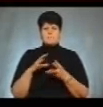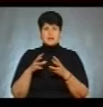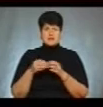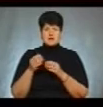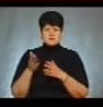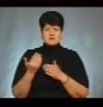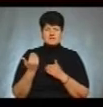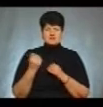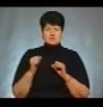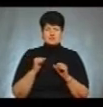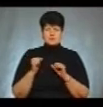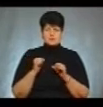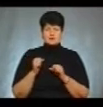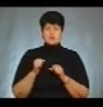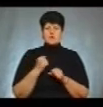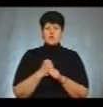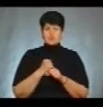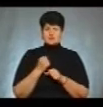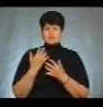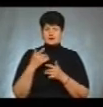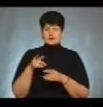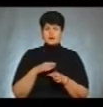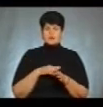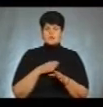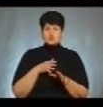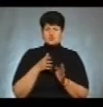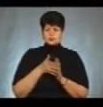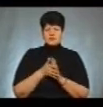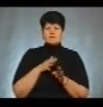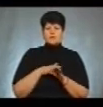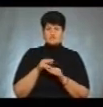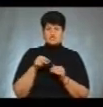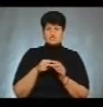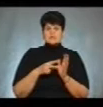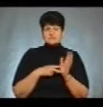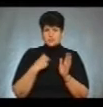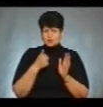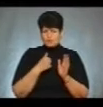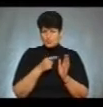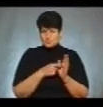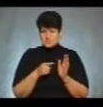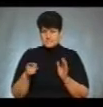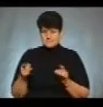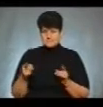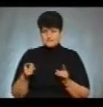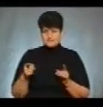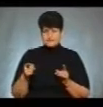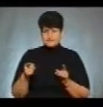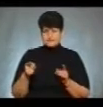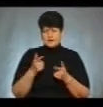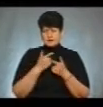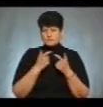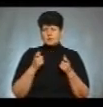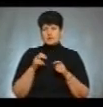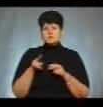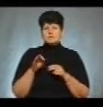так. Вашого управління. І роботи, наскільки я розумію, виконувалися у 2017 році. Буквально інформацію